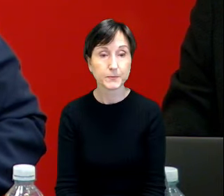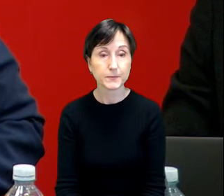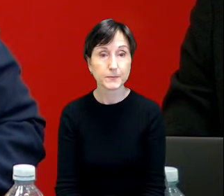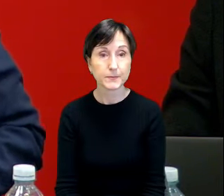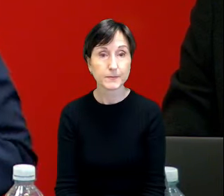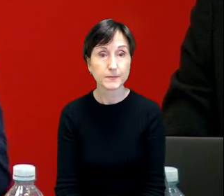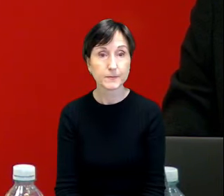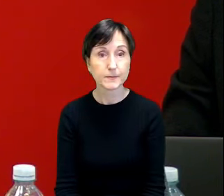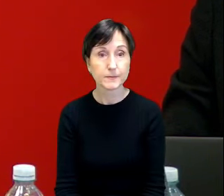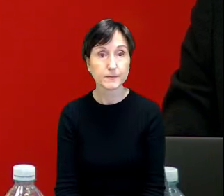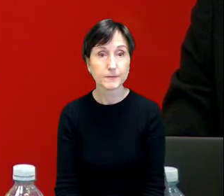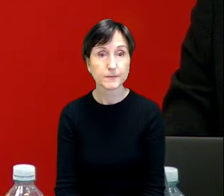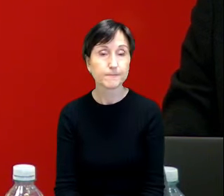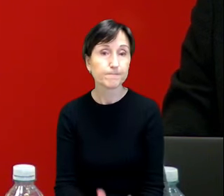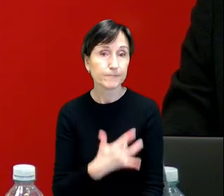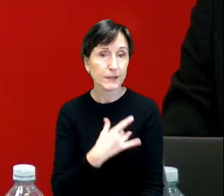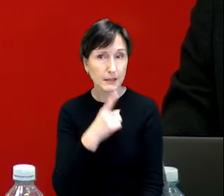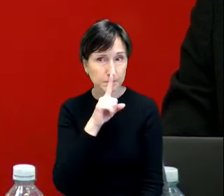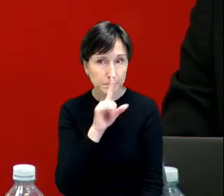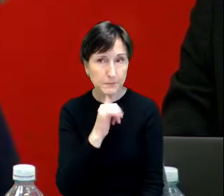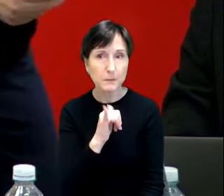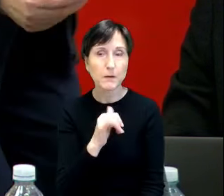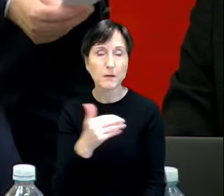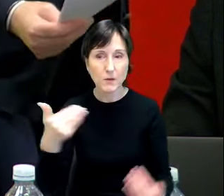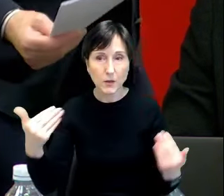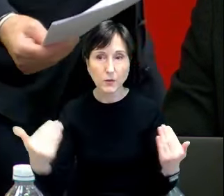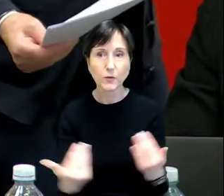gal pabandom tikrai dar s registraciją